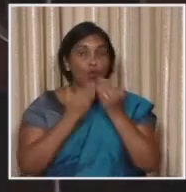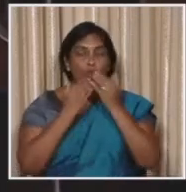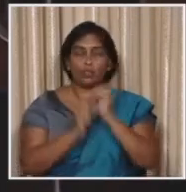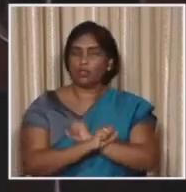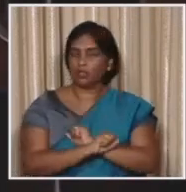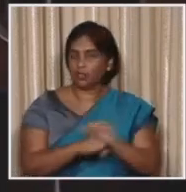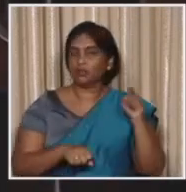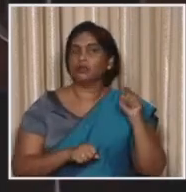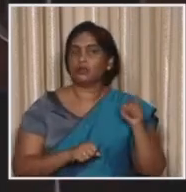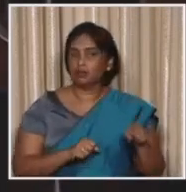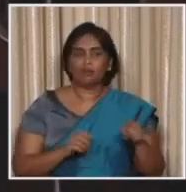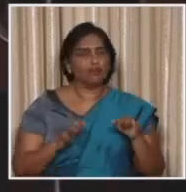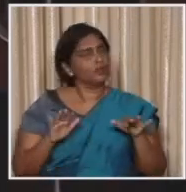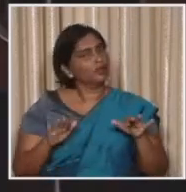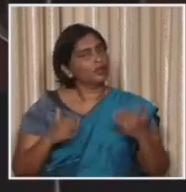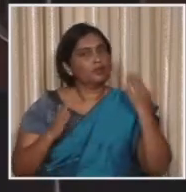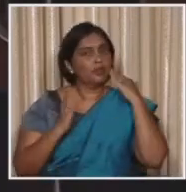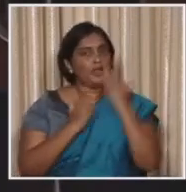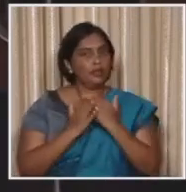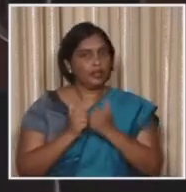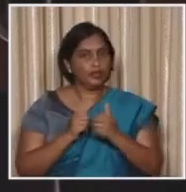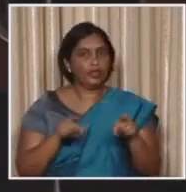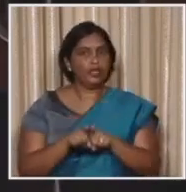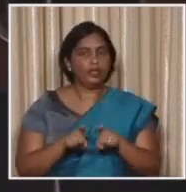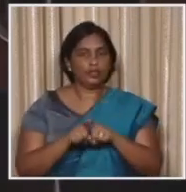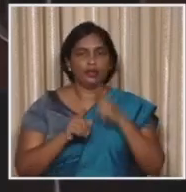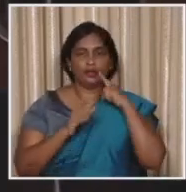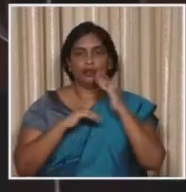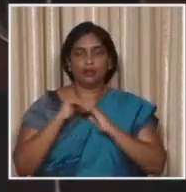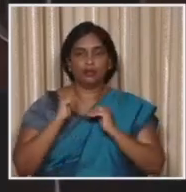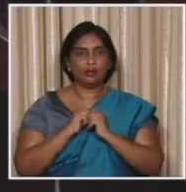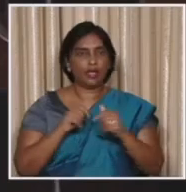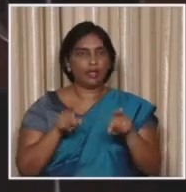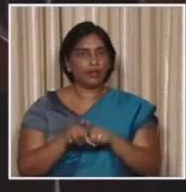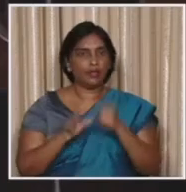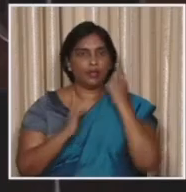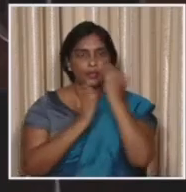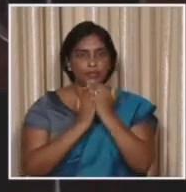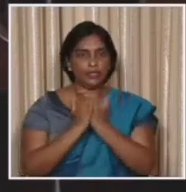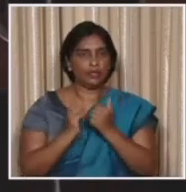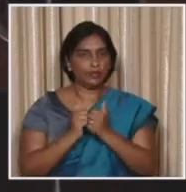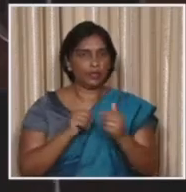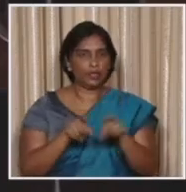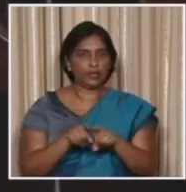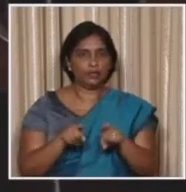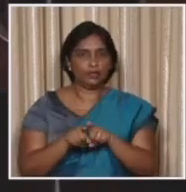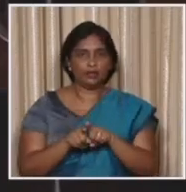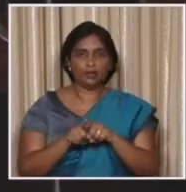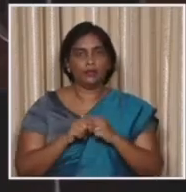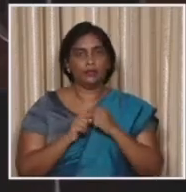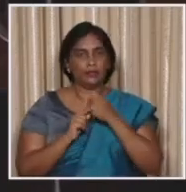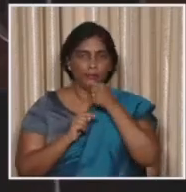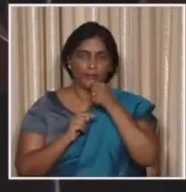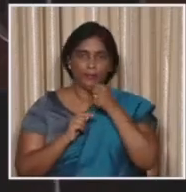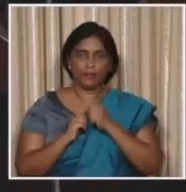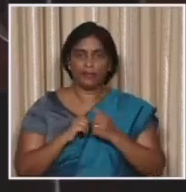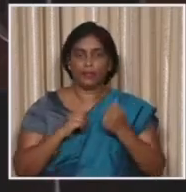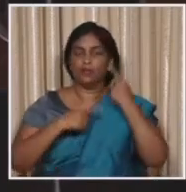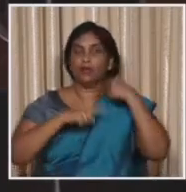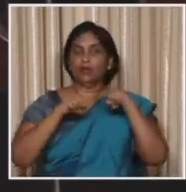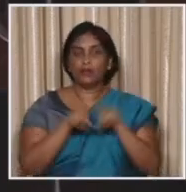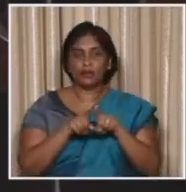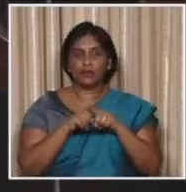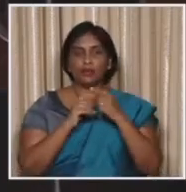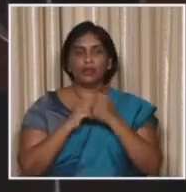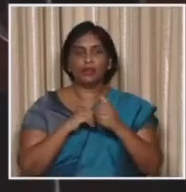තොරව මොන වංචාව කරත් දූෂණය කරත් මොන බාල බෙහෙත ගෙනාවත් මොකද්ද තියෙන දඬුවම මේ ජාතික ඖෂධ